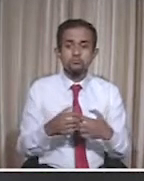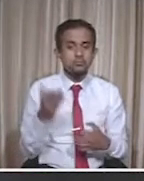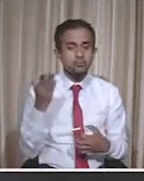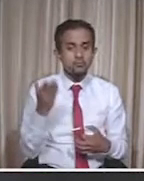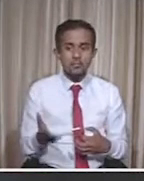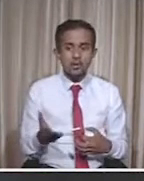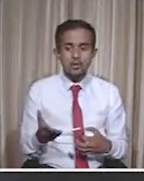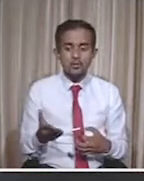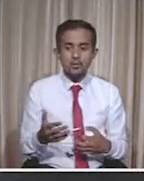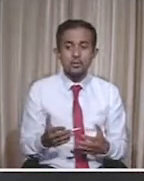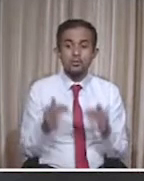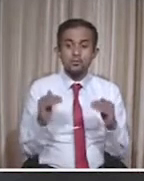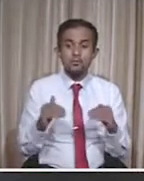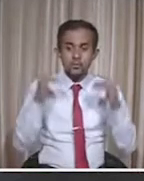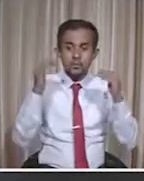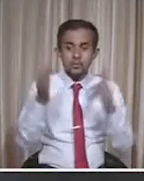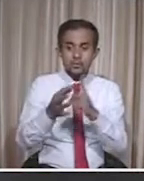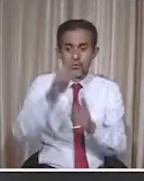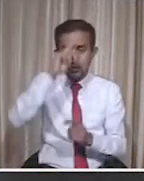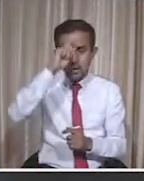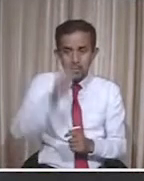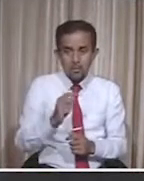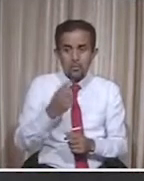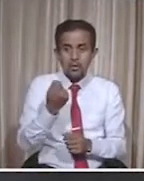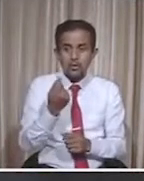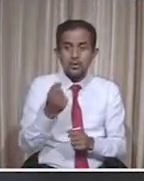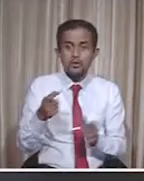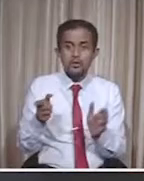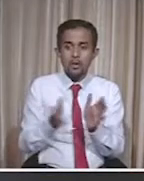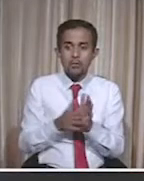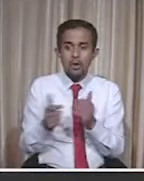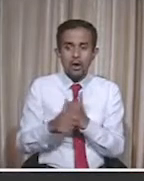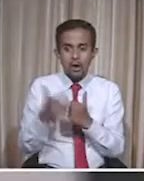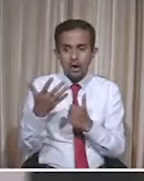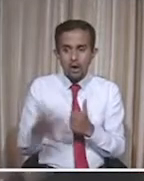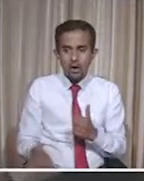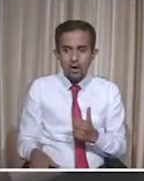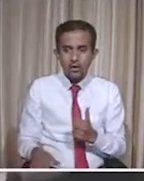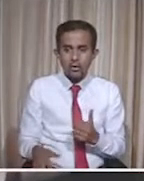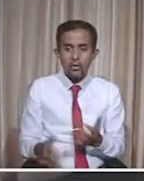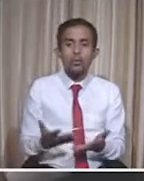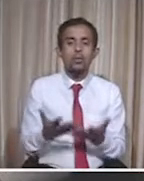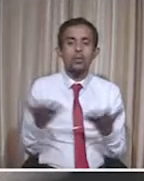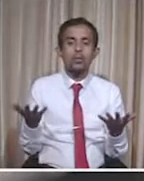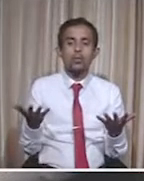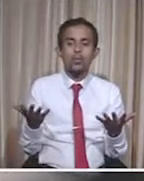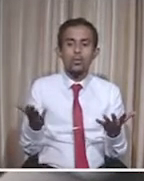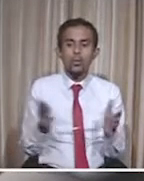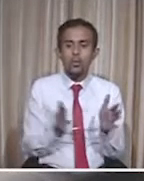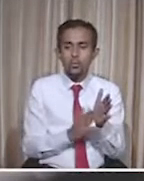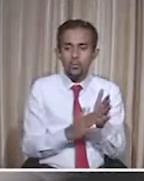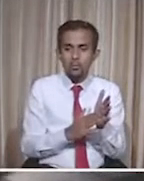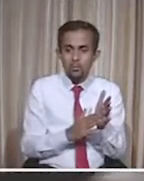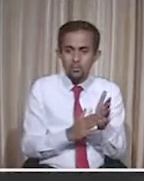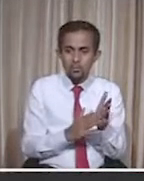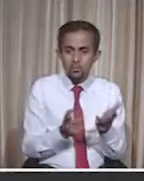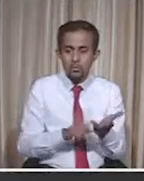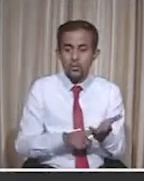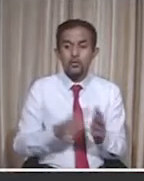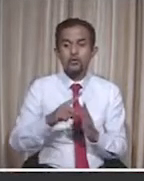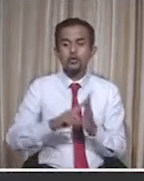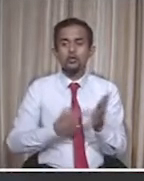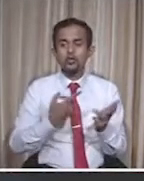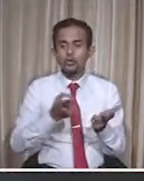मे अर्बुदे गुडगान जनाधिपति वर्य आर्थिक सभा वक् पत्कर ते सभा कोई वगे कद माइंदानंद अलुद्गम गे जोनसम